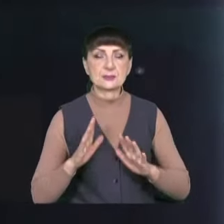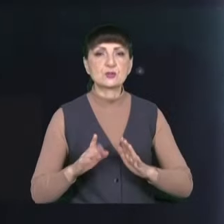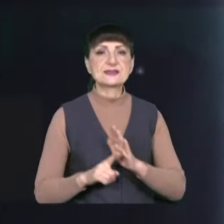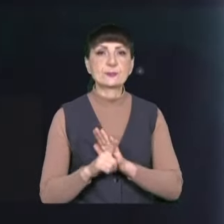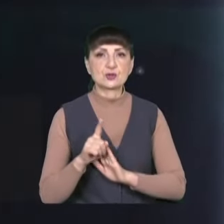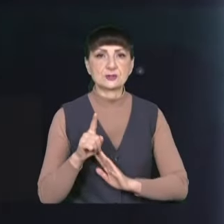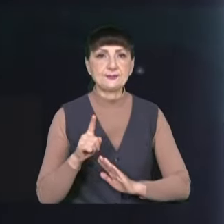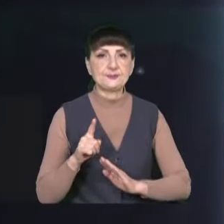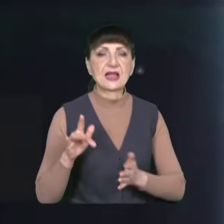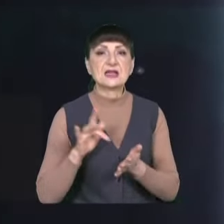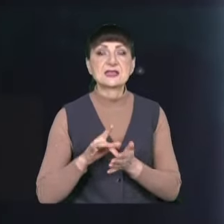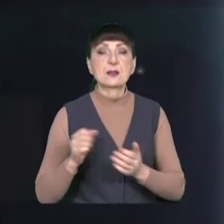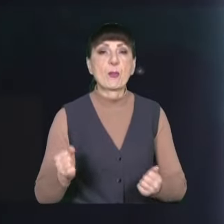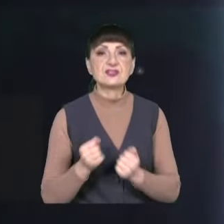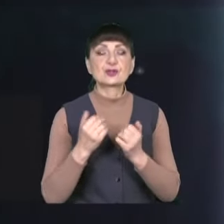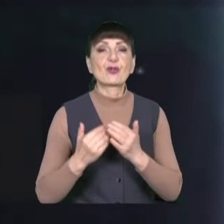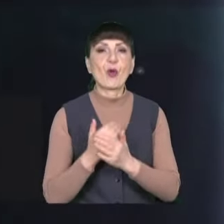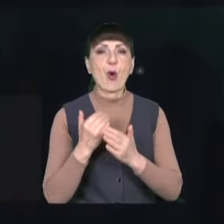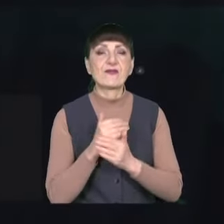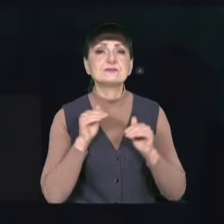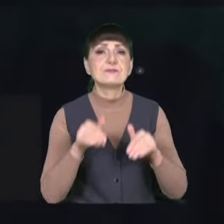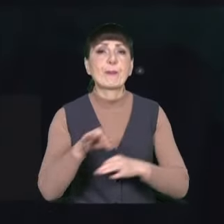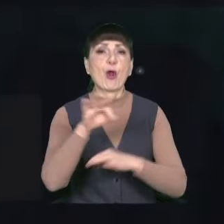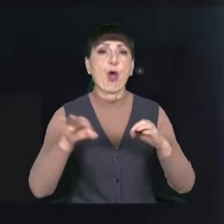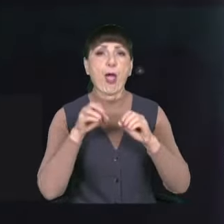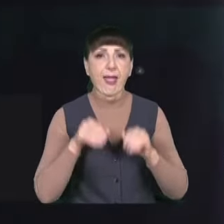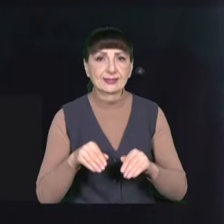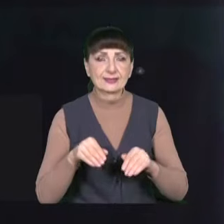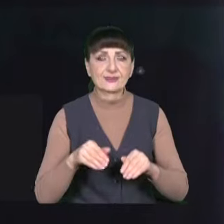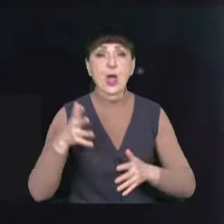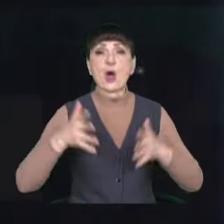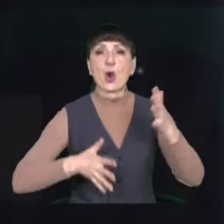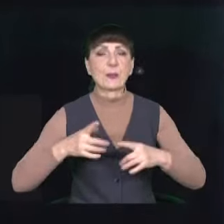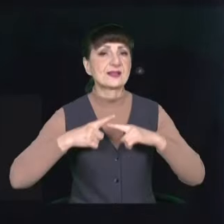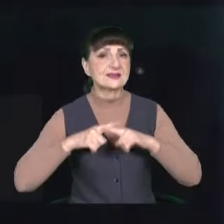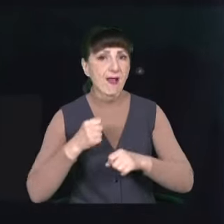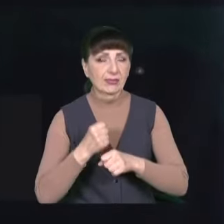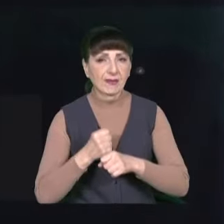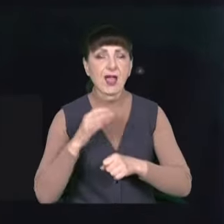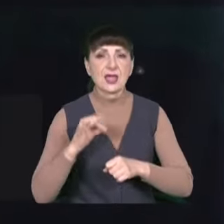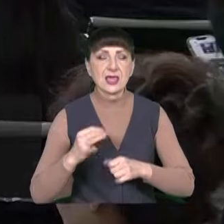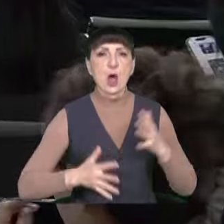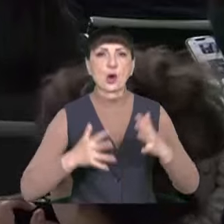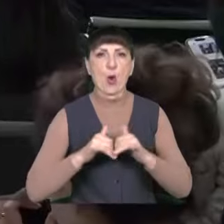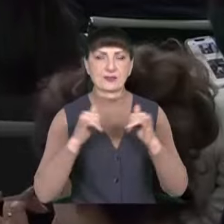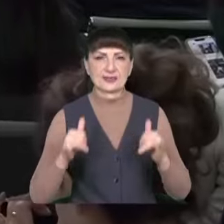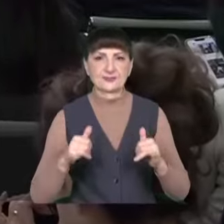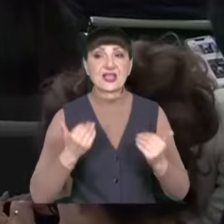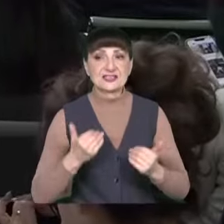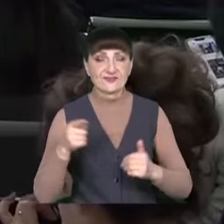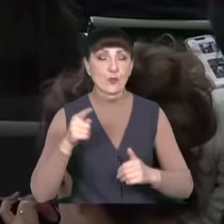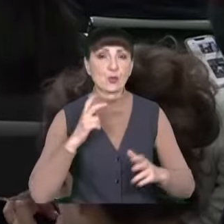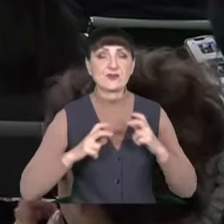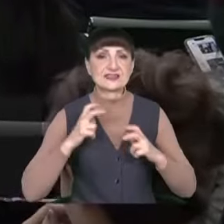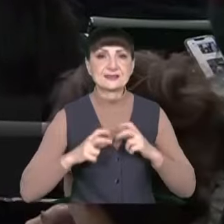запущен центр поддержки новых стартапов в области робототехники и роботизации. Сегодня КАЗНУ